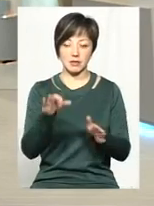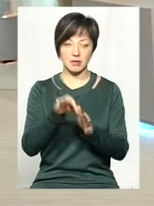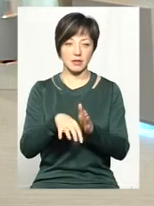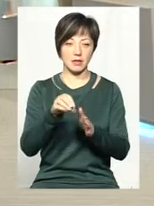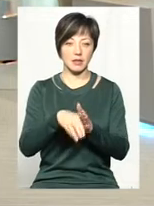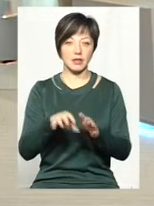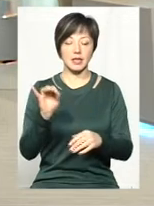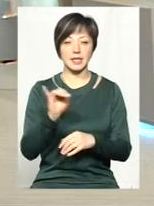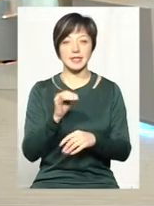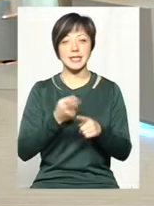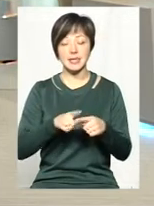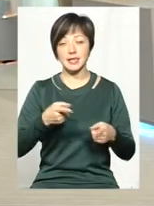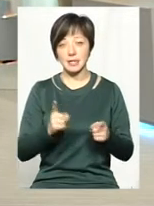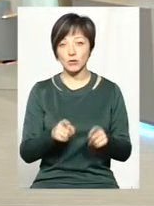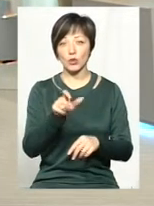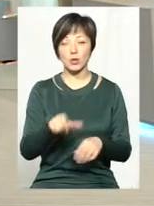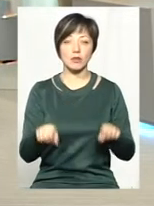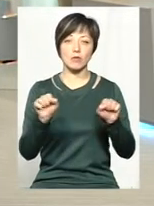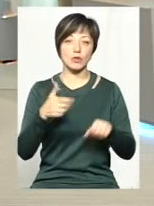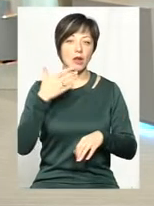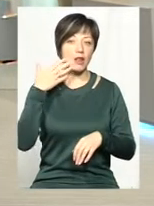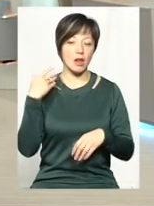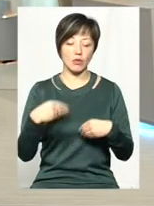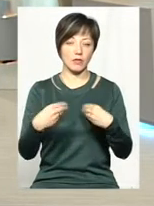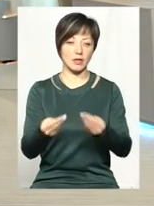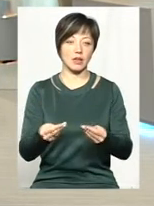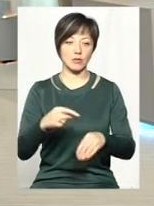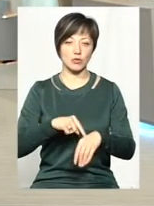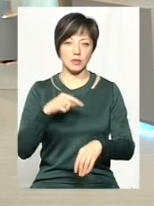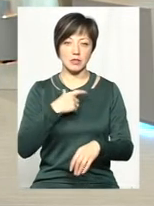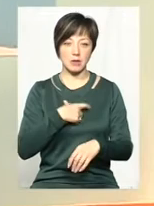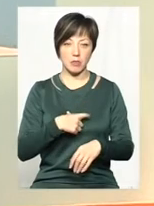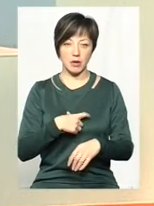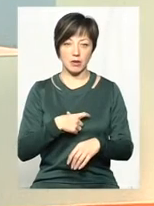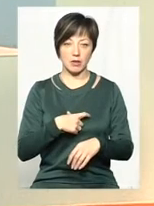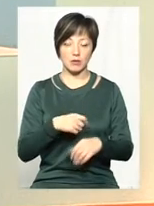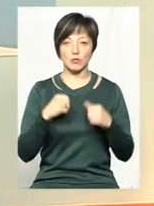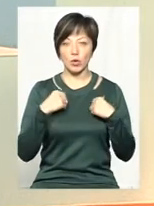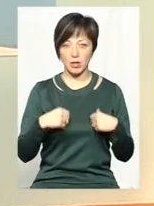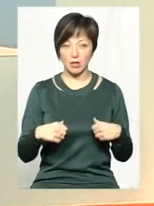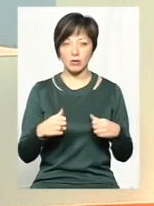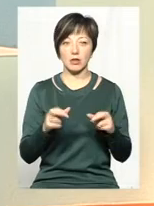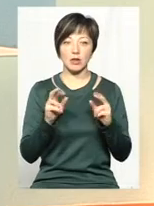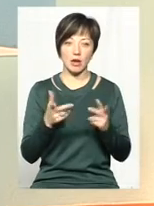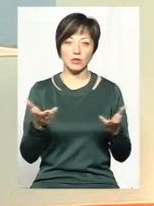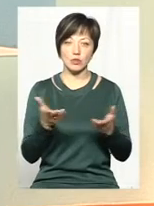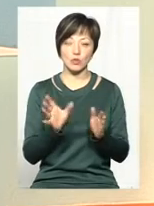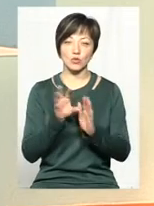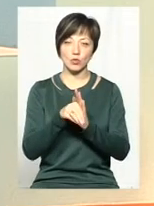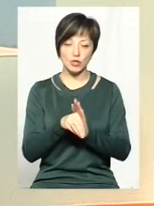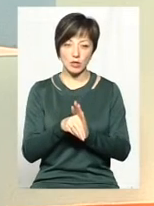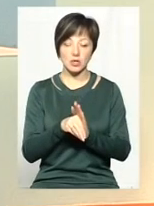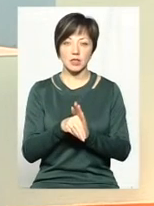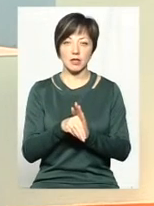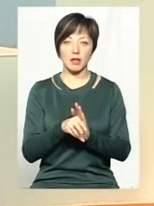І це дійсно те, що людина може легко пожертвувати, почувати себе, ну, спокійно, що вона якимось чином долучилася,